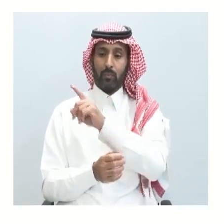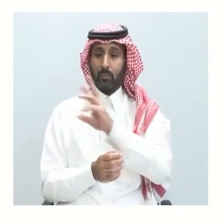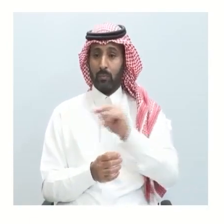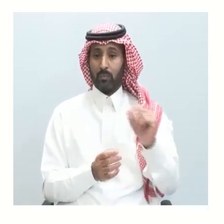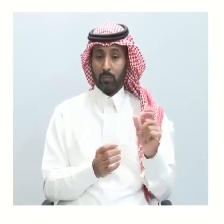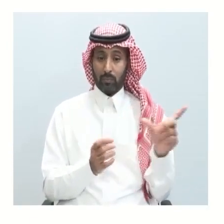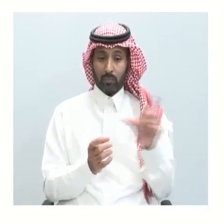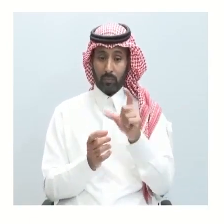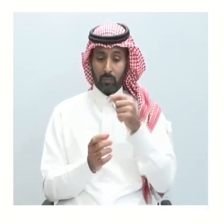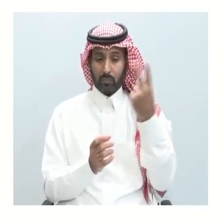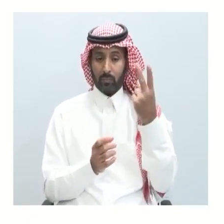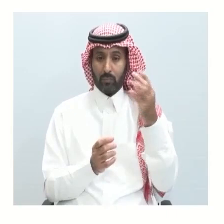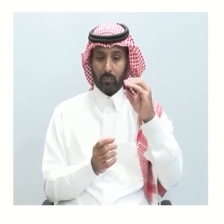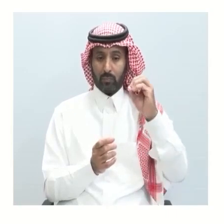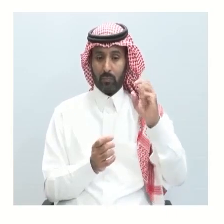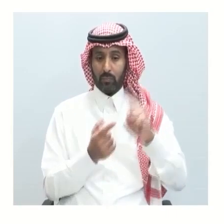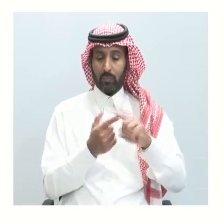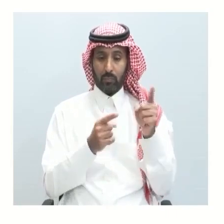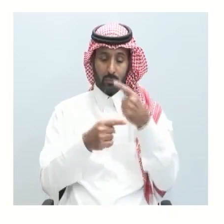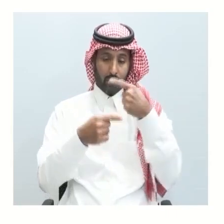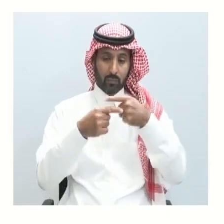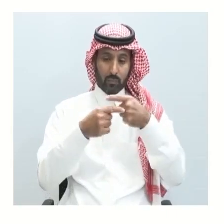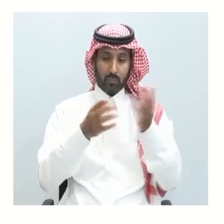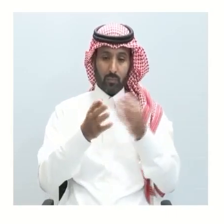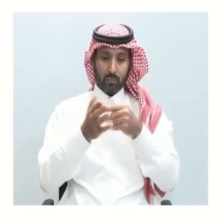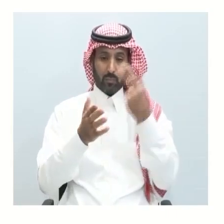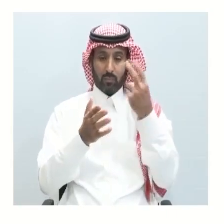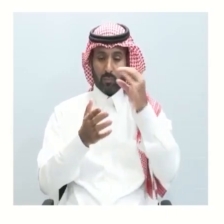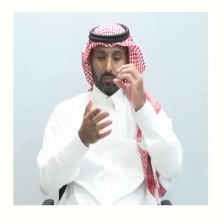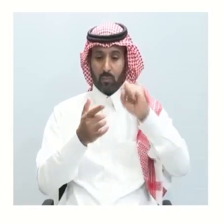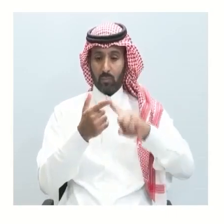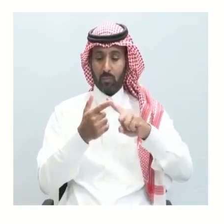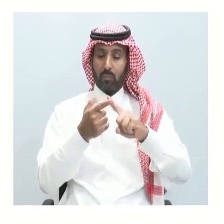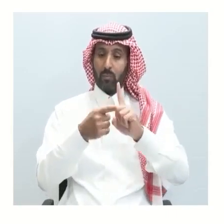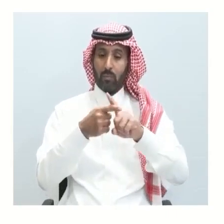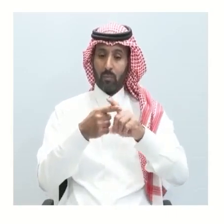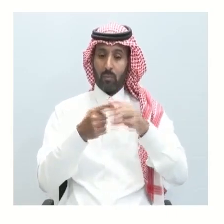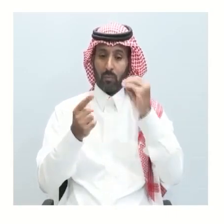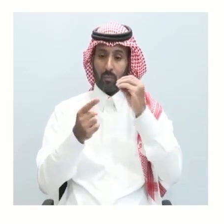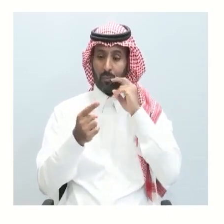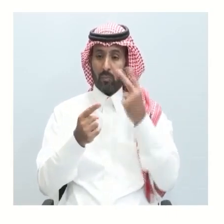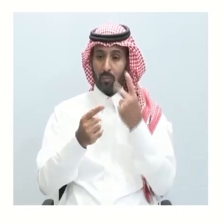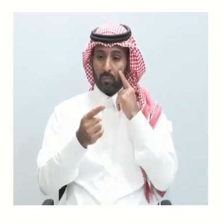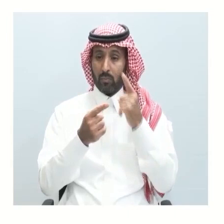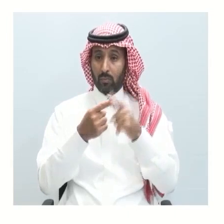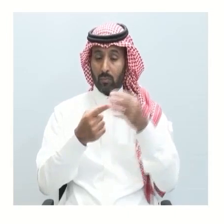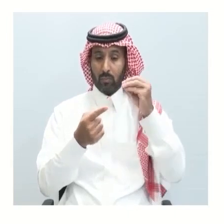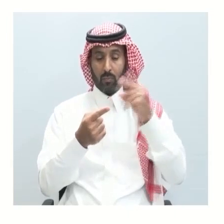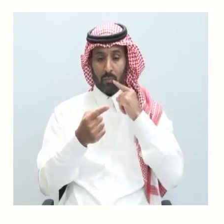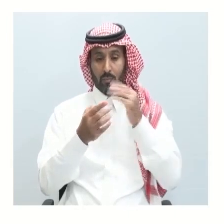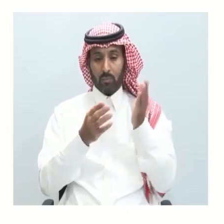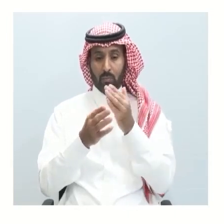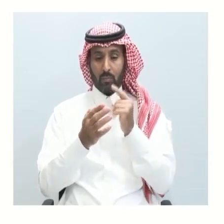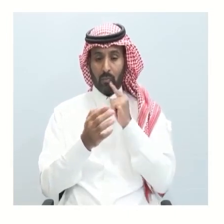طبعا هنا اثنان اذا سنضعه كمعامل، هنا ايضا اثنان اذا سنضعه كمعامل. الاكسجين لم يرفع